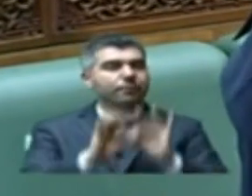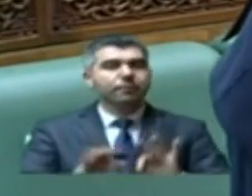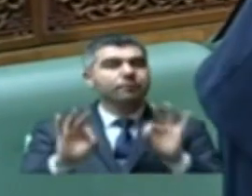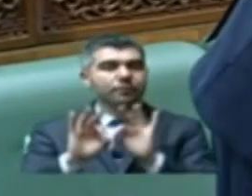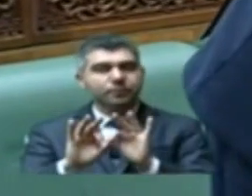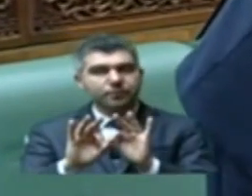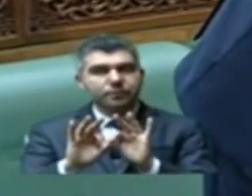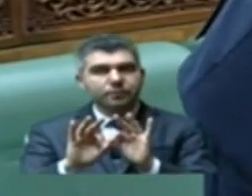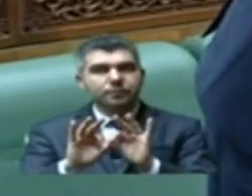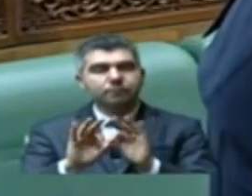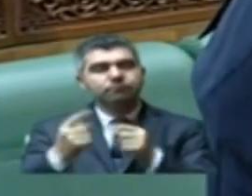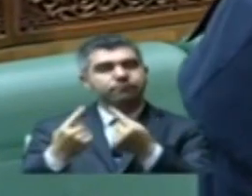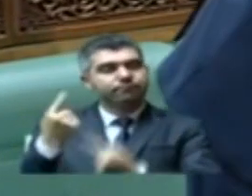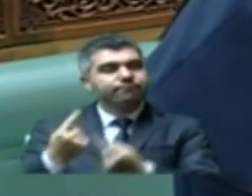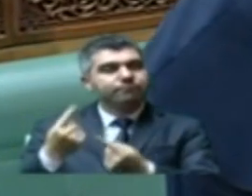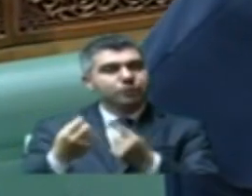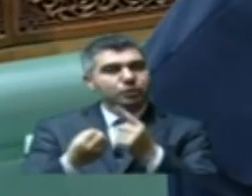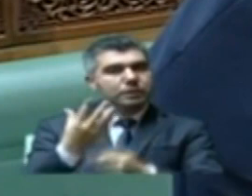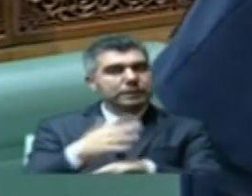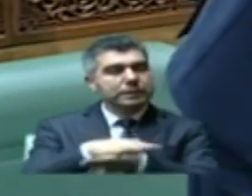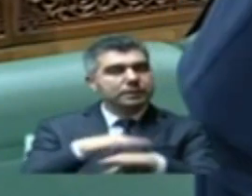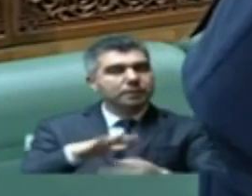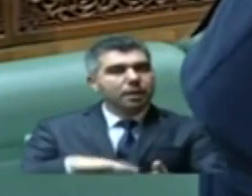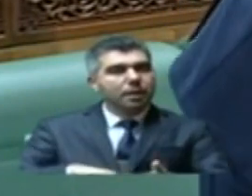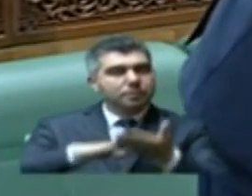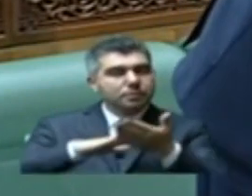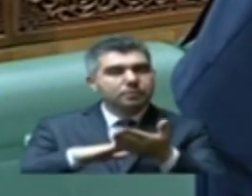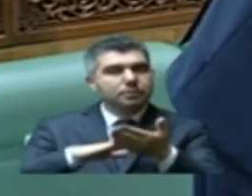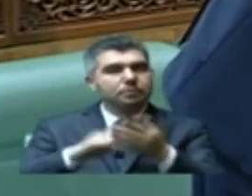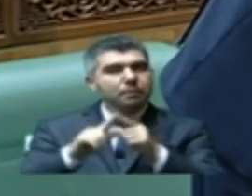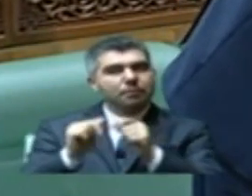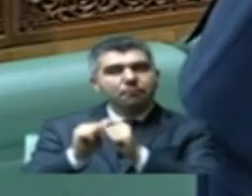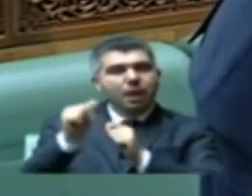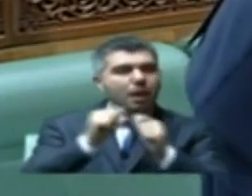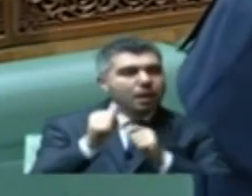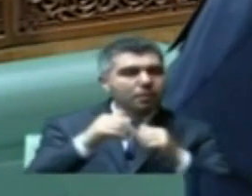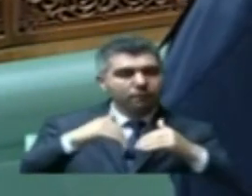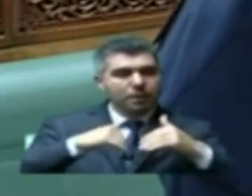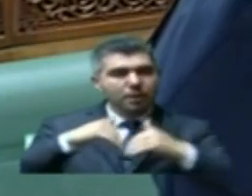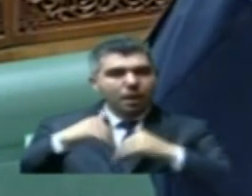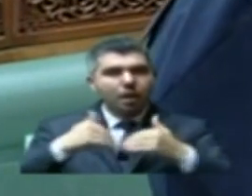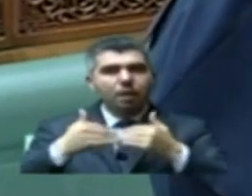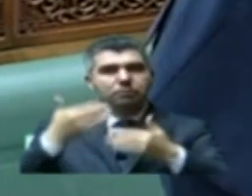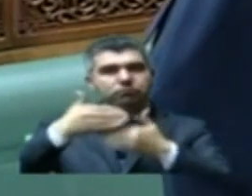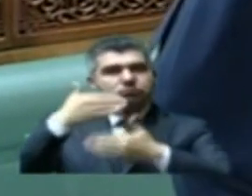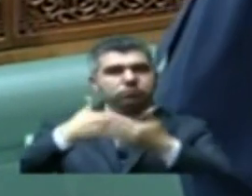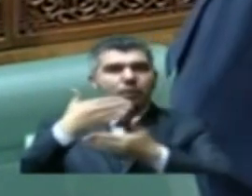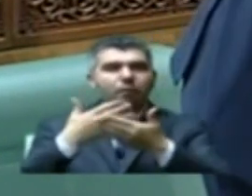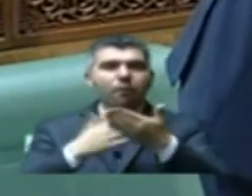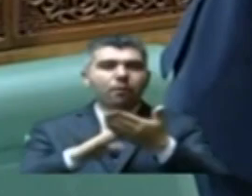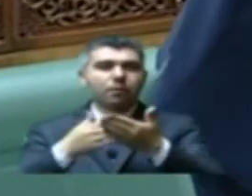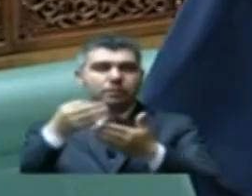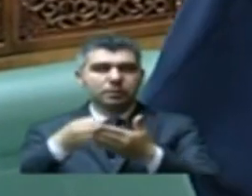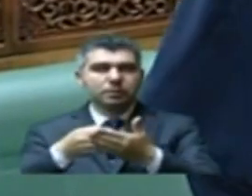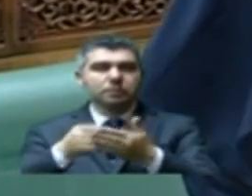ربما انه نطوروا هذيك الجهات ونقصوا من الفوارق المجاليه في ديك الجهات باستثمار ديال الدعم اللي يمكن يجي من